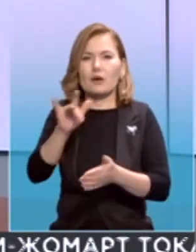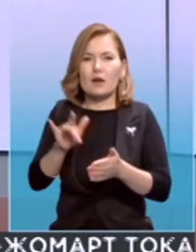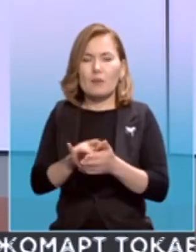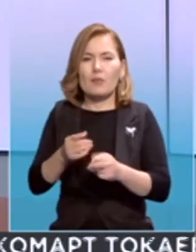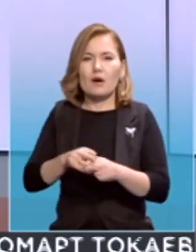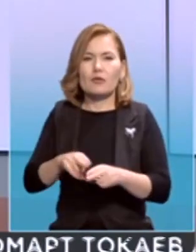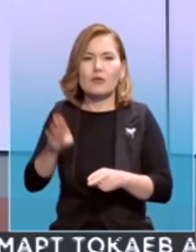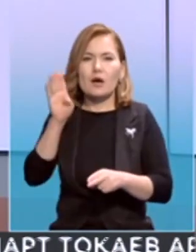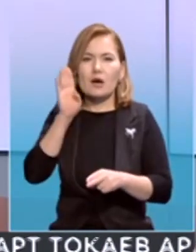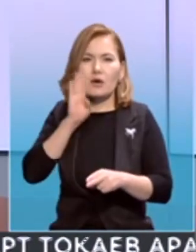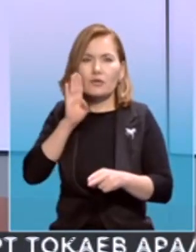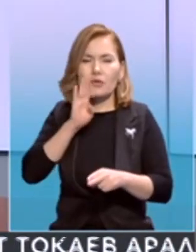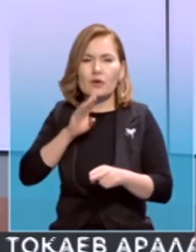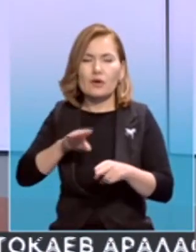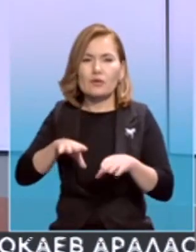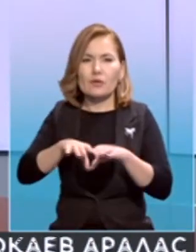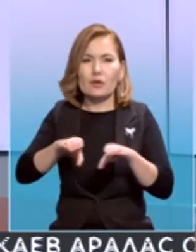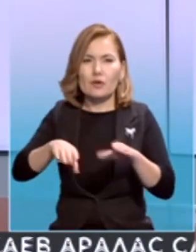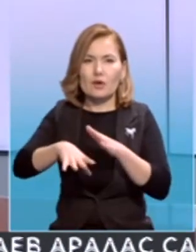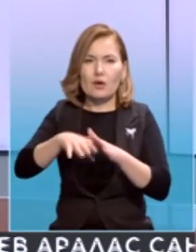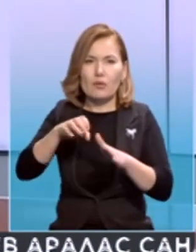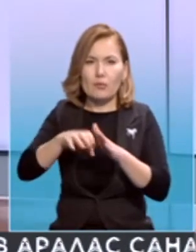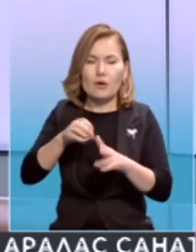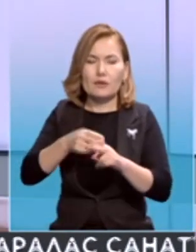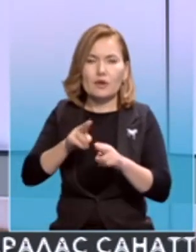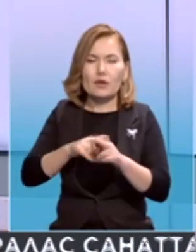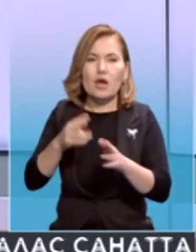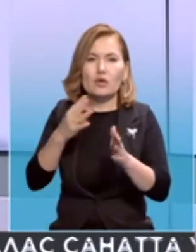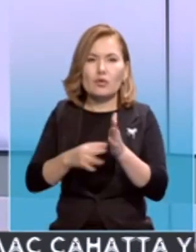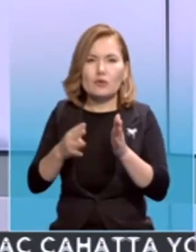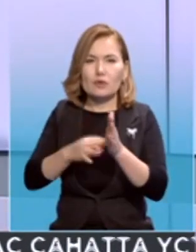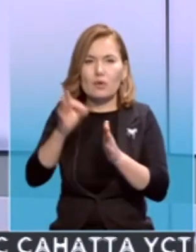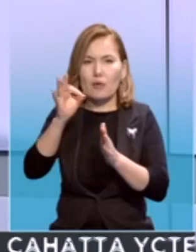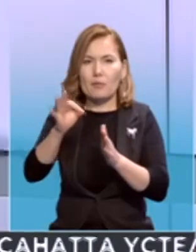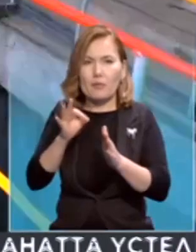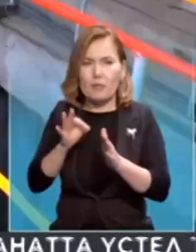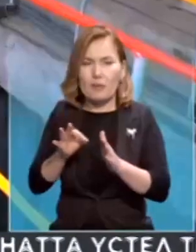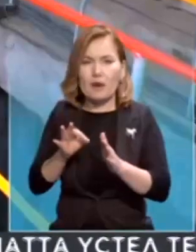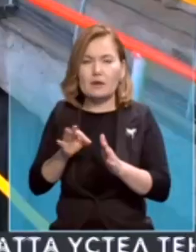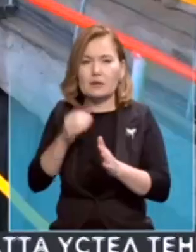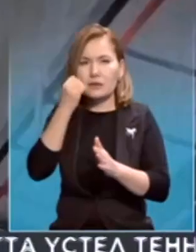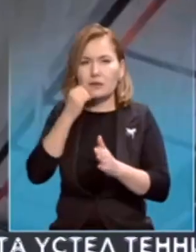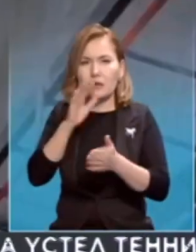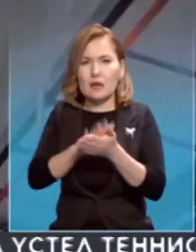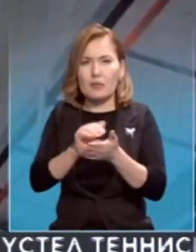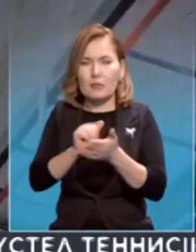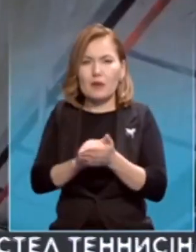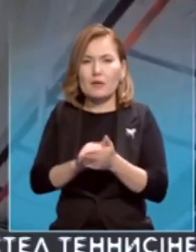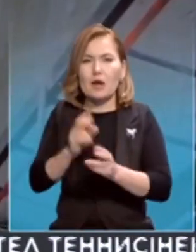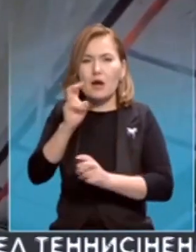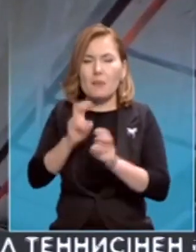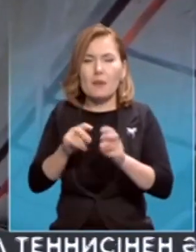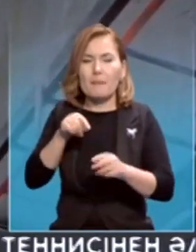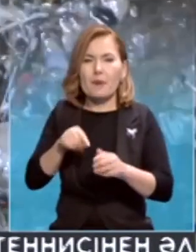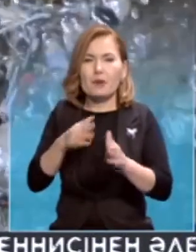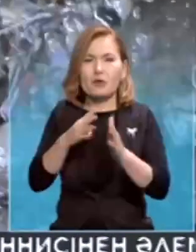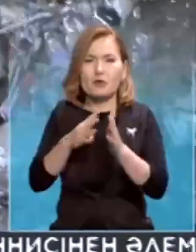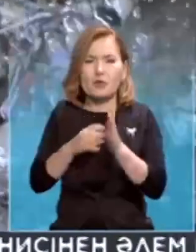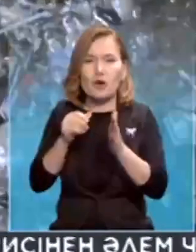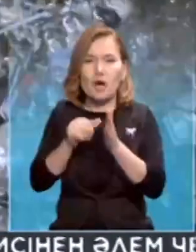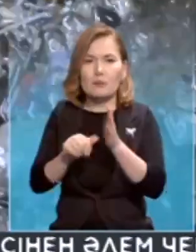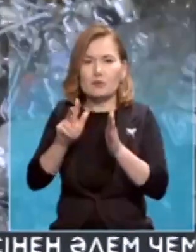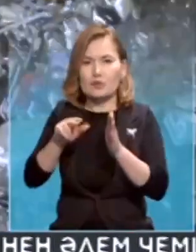суын тазарту орталығы 99%-ға ескірген. Ғимарат 63 жыл салынған. Содан бері бірде бір рет күрделі жөндеу